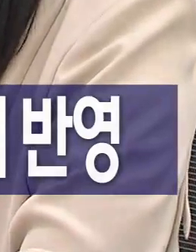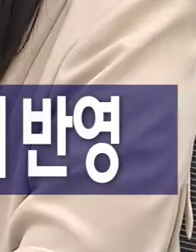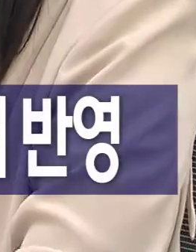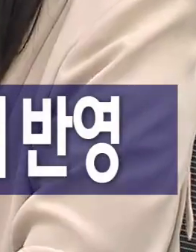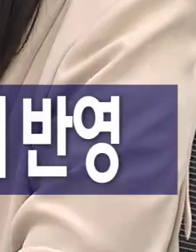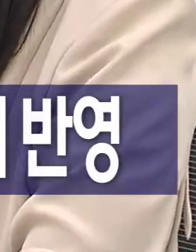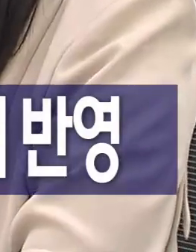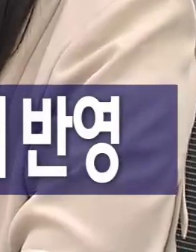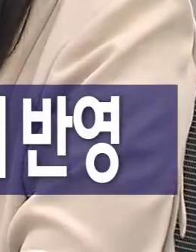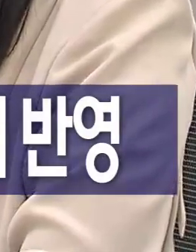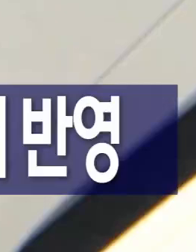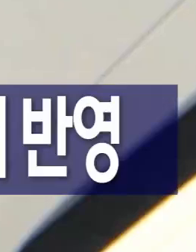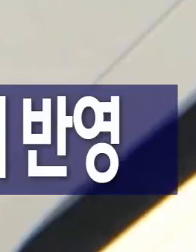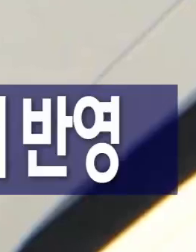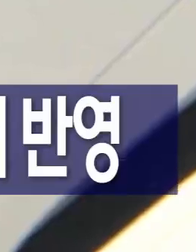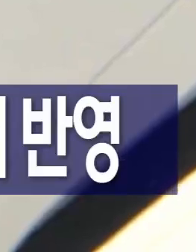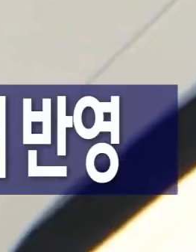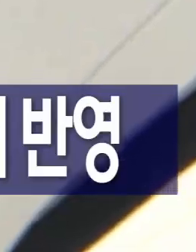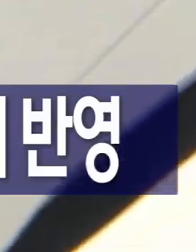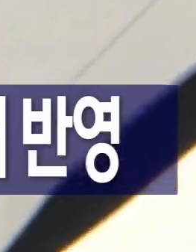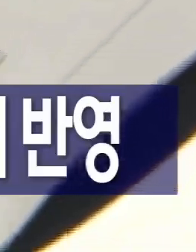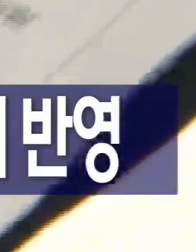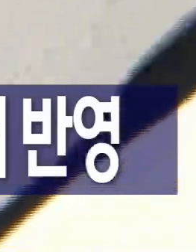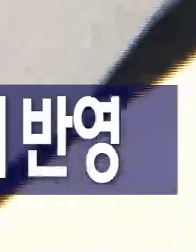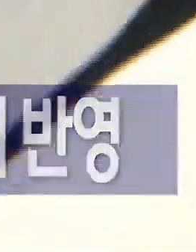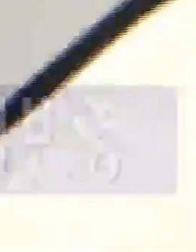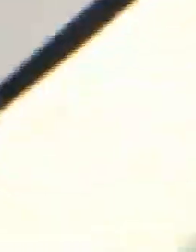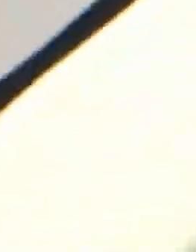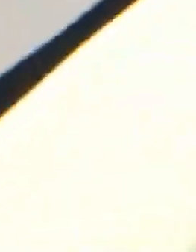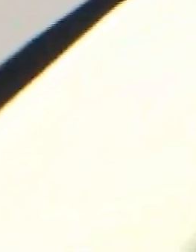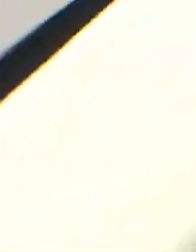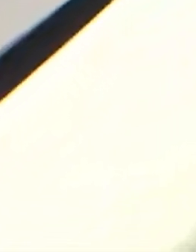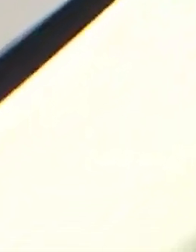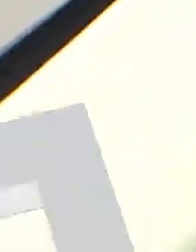하는 형편인데 김영환 지사의 역점 사업이 대거